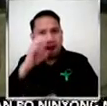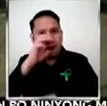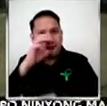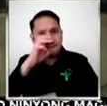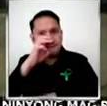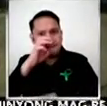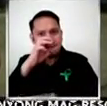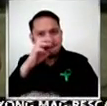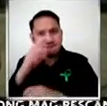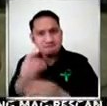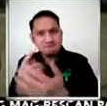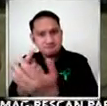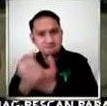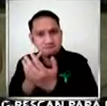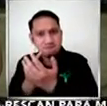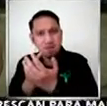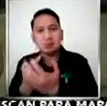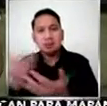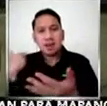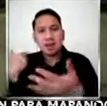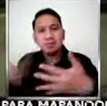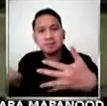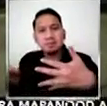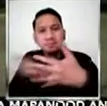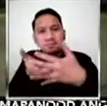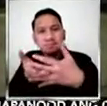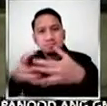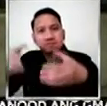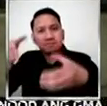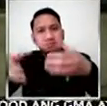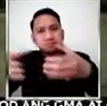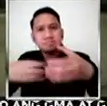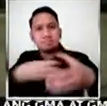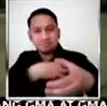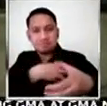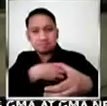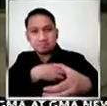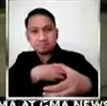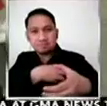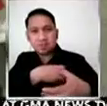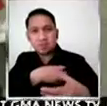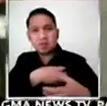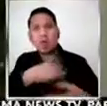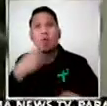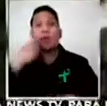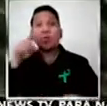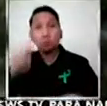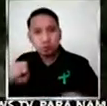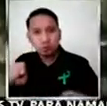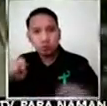silang sampahan ng reklamo ng Manila Police District, alinsunod na rin sa utos ni Manila Mayor Isko Moreno.